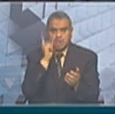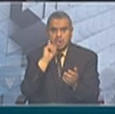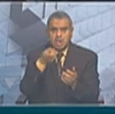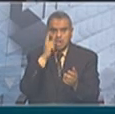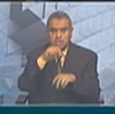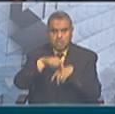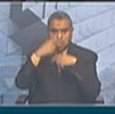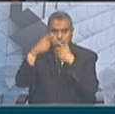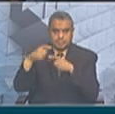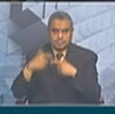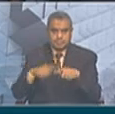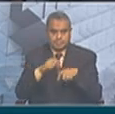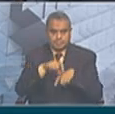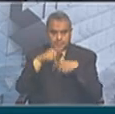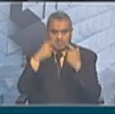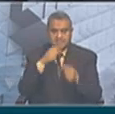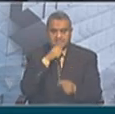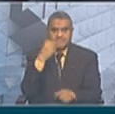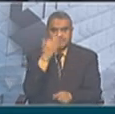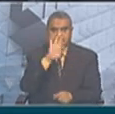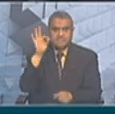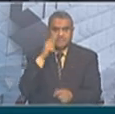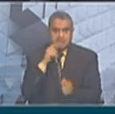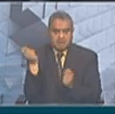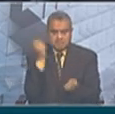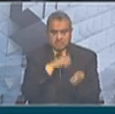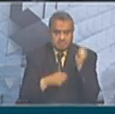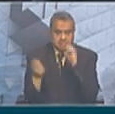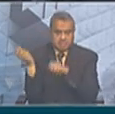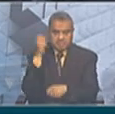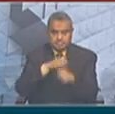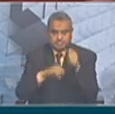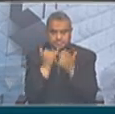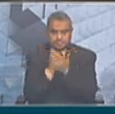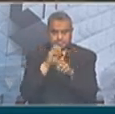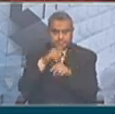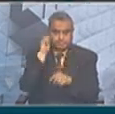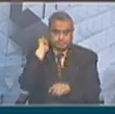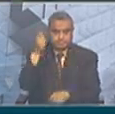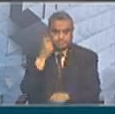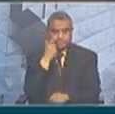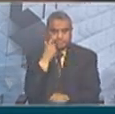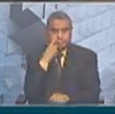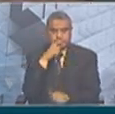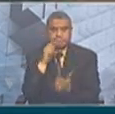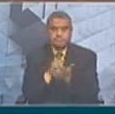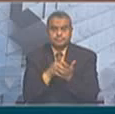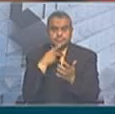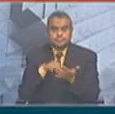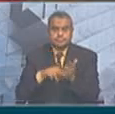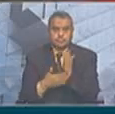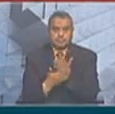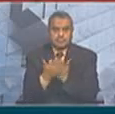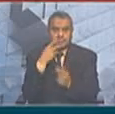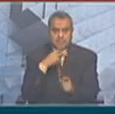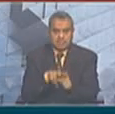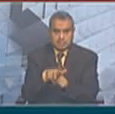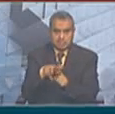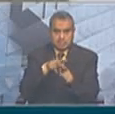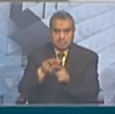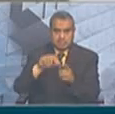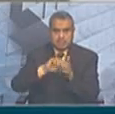مدينة كبرى في فرنسا صنفت ضمن منطقة الإنذار المشدد، ما يعني فرض قيود